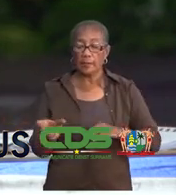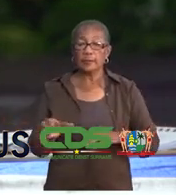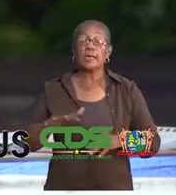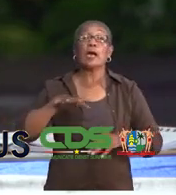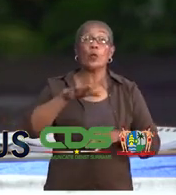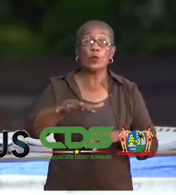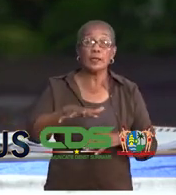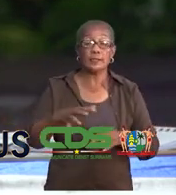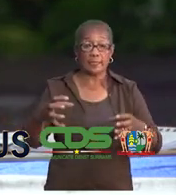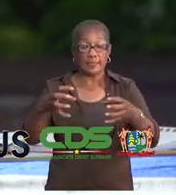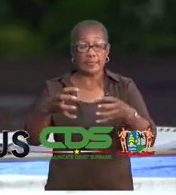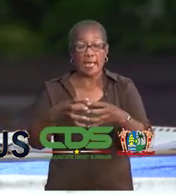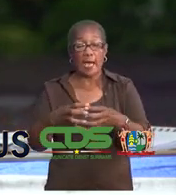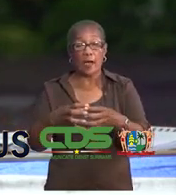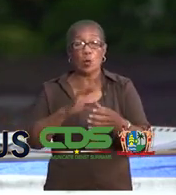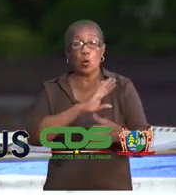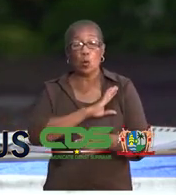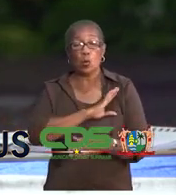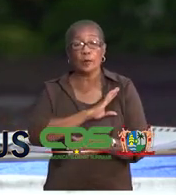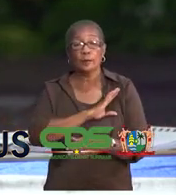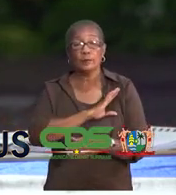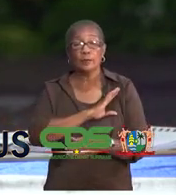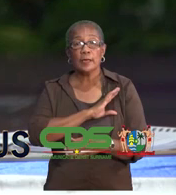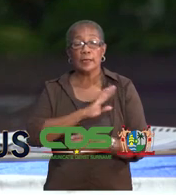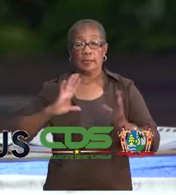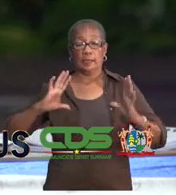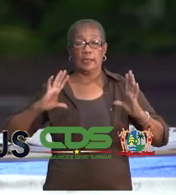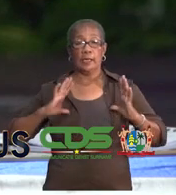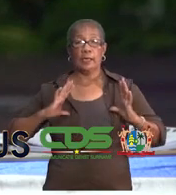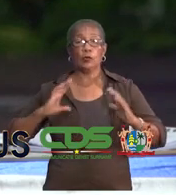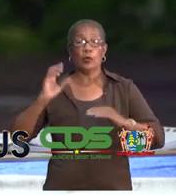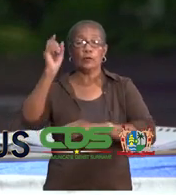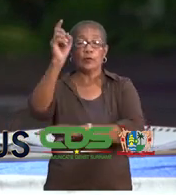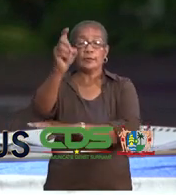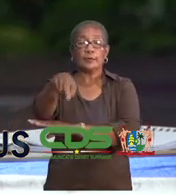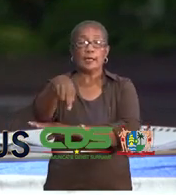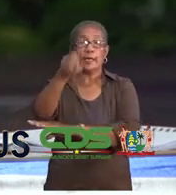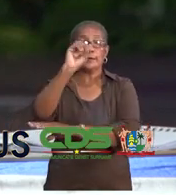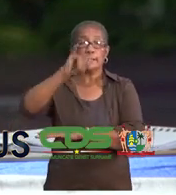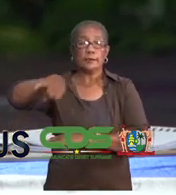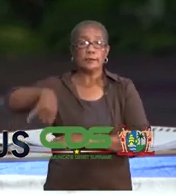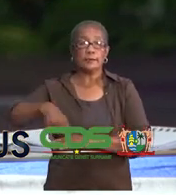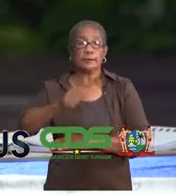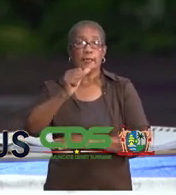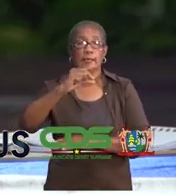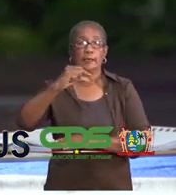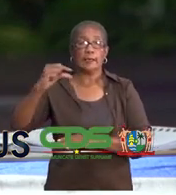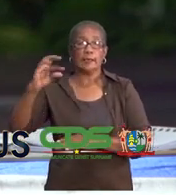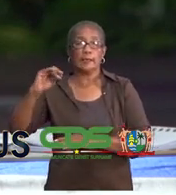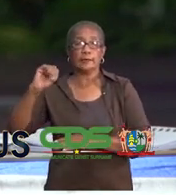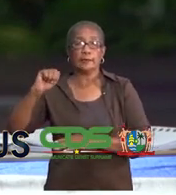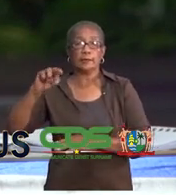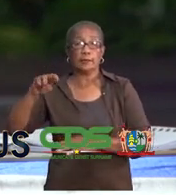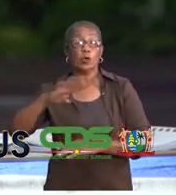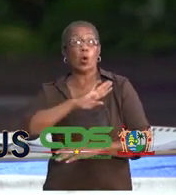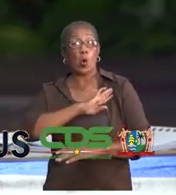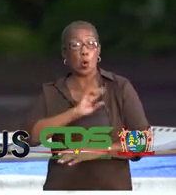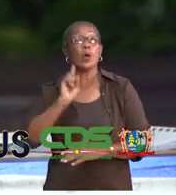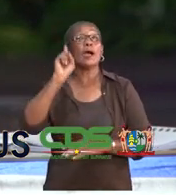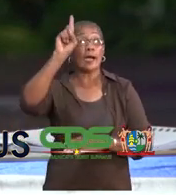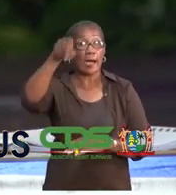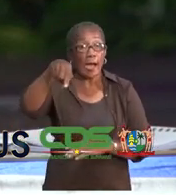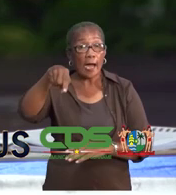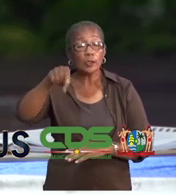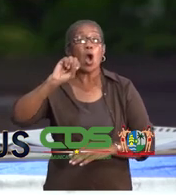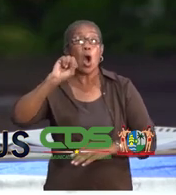inclusief de directeur van Staatsolie, de heer Jagisser, die meereist, omdat er